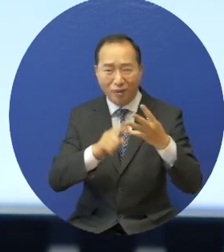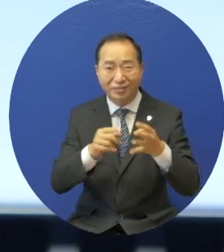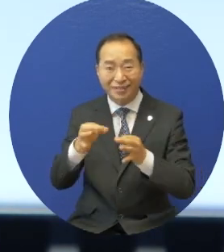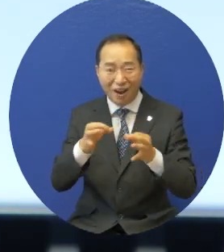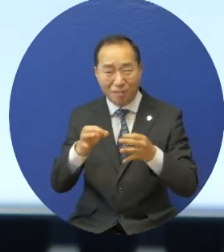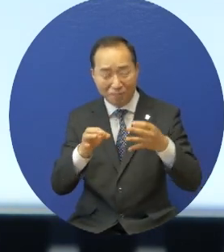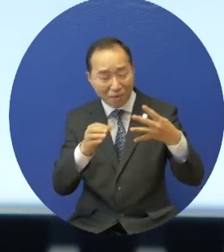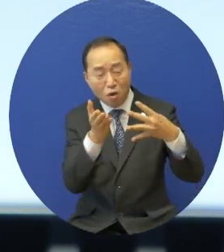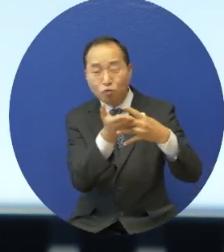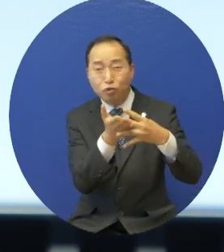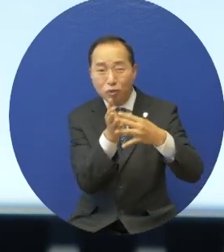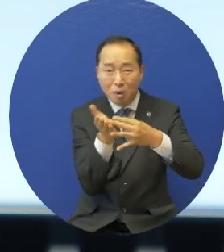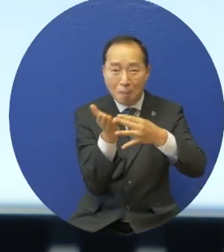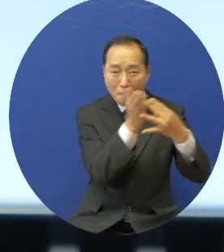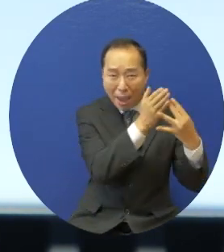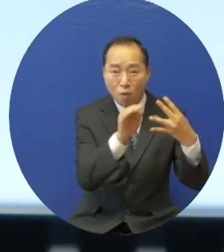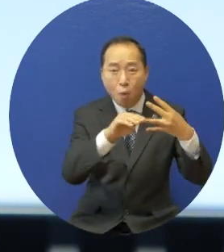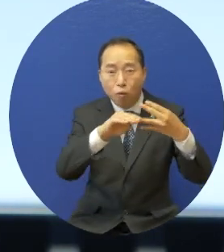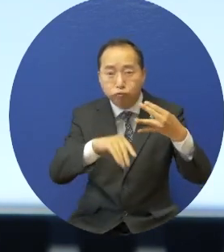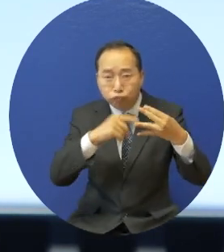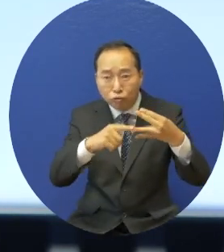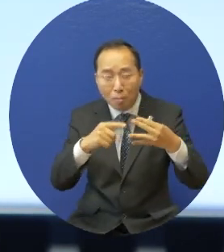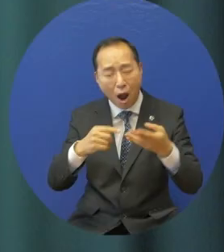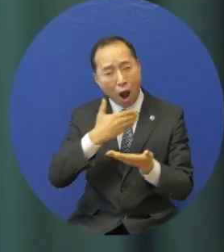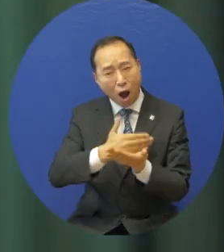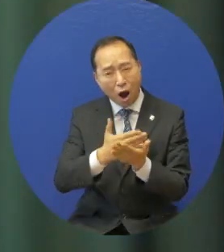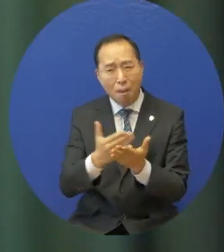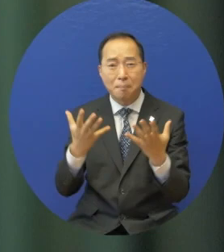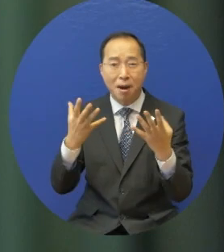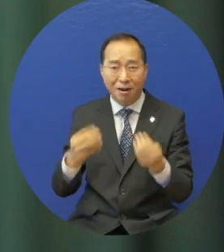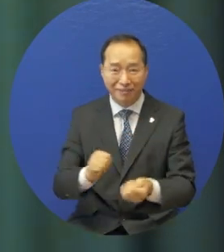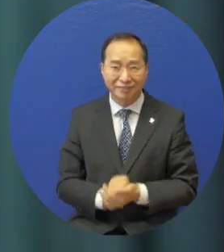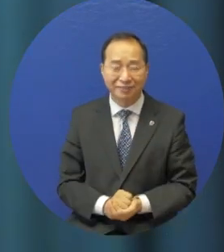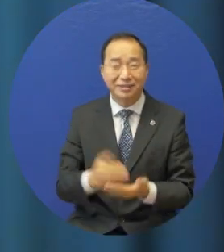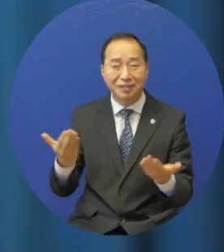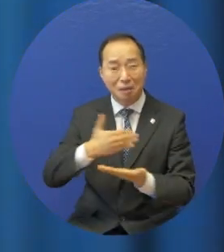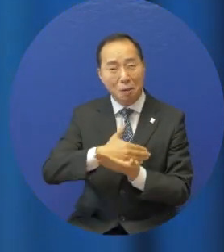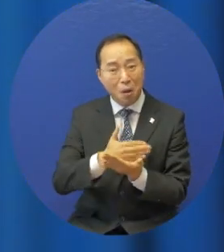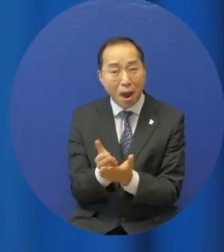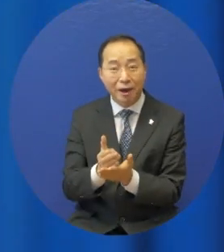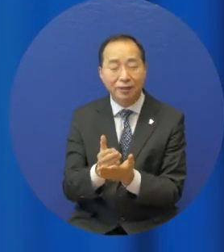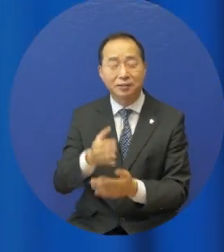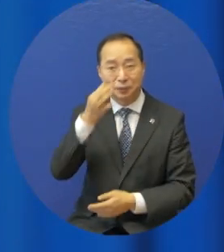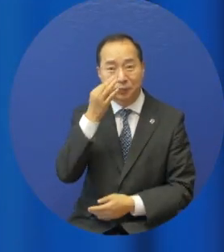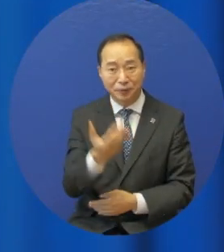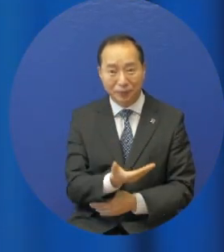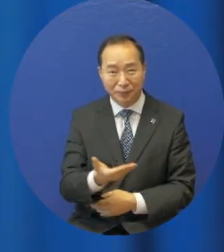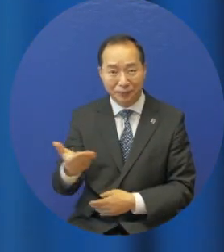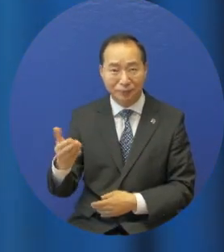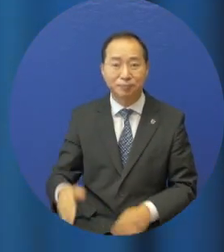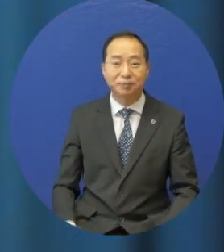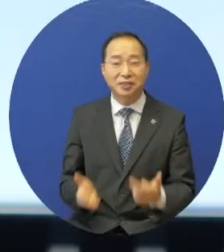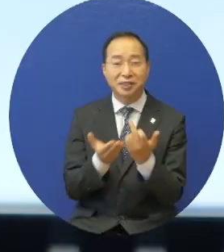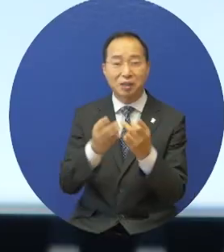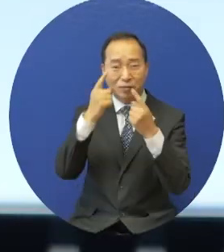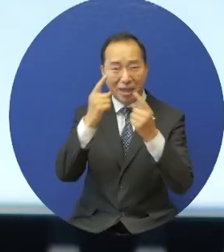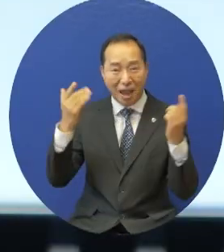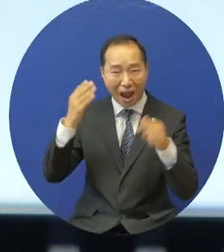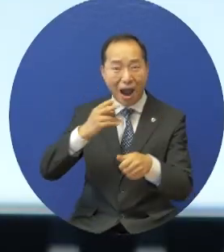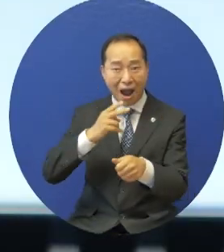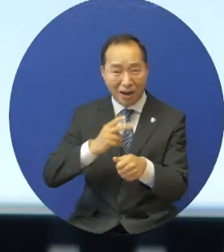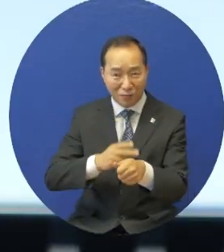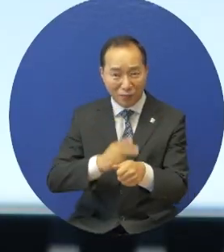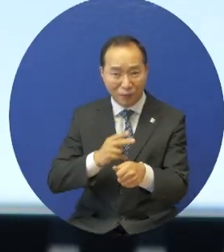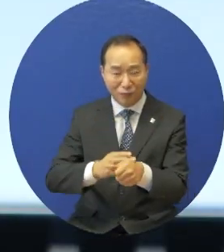보더라도 아주 다채로운 직업의 세계가 펼쳐집니다. 조선시대 스페셜리스트, 그 특별한 잡의 역사,